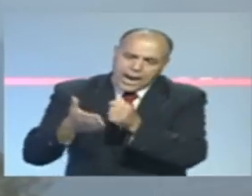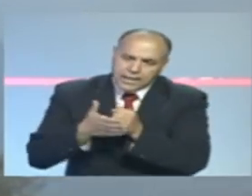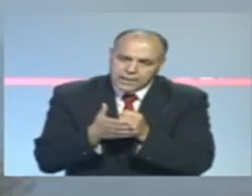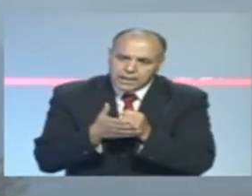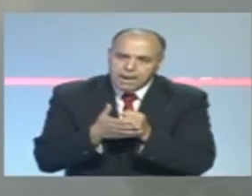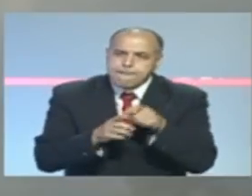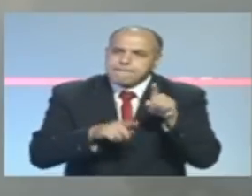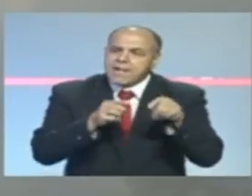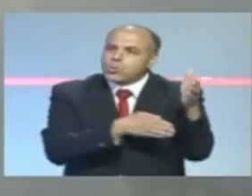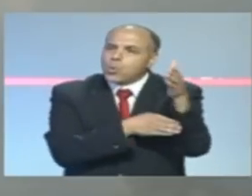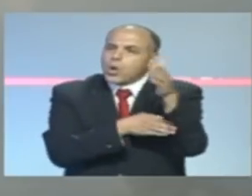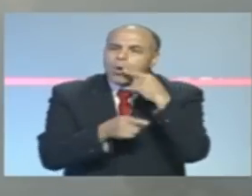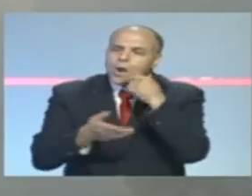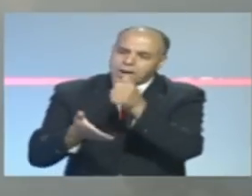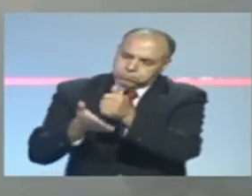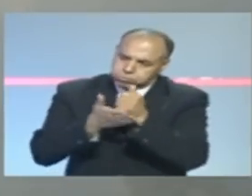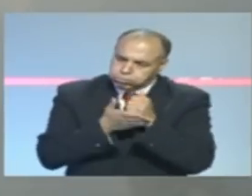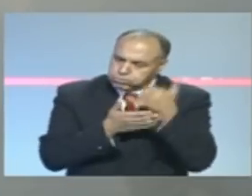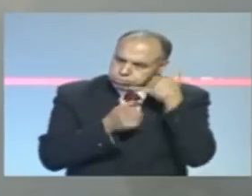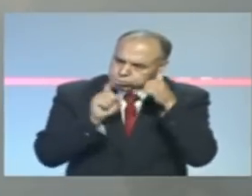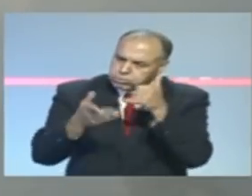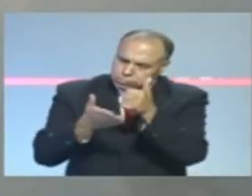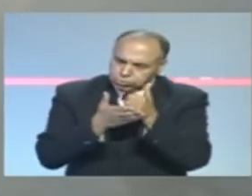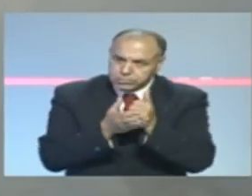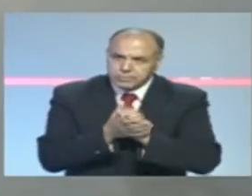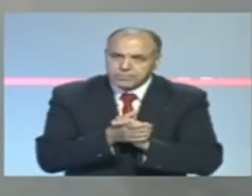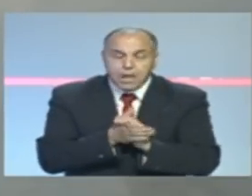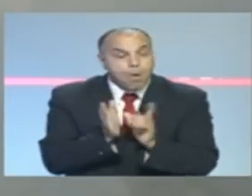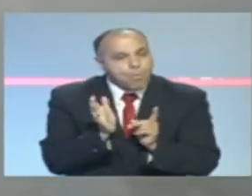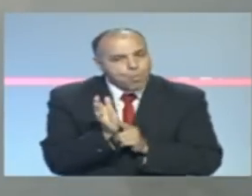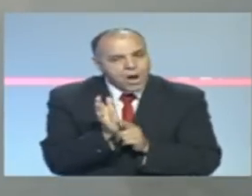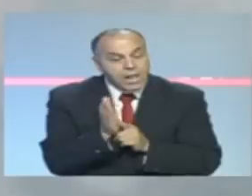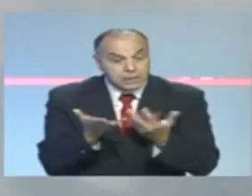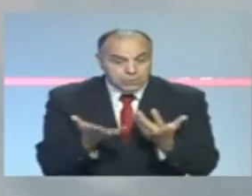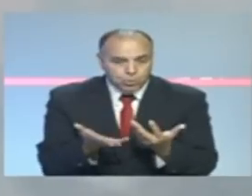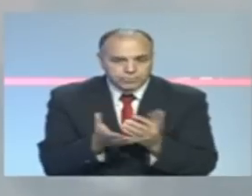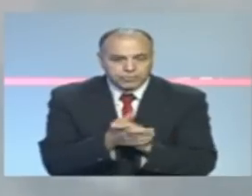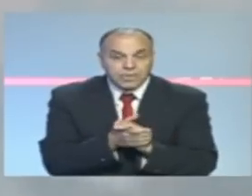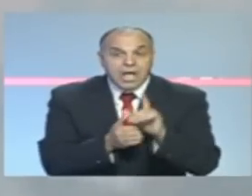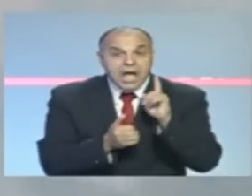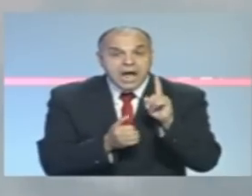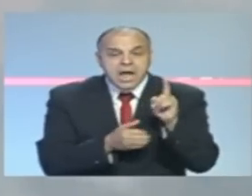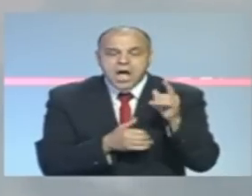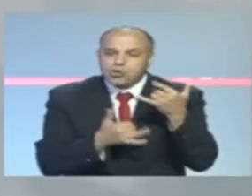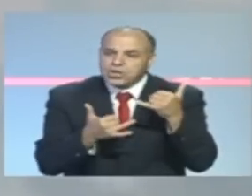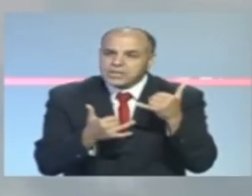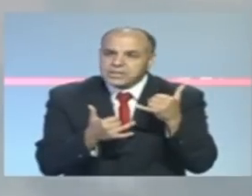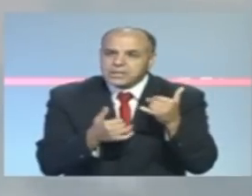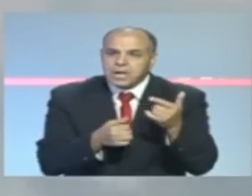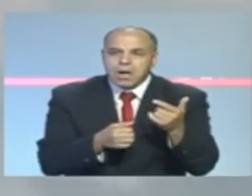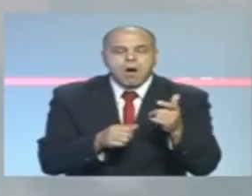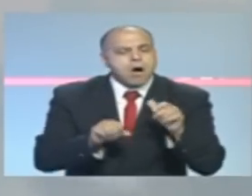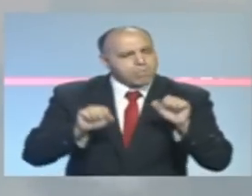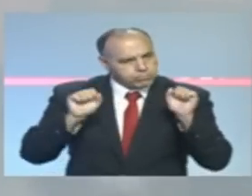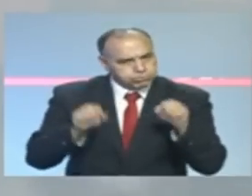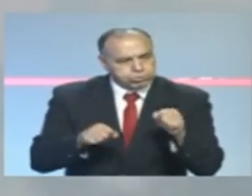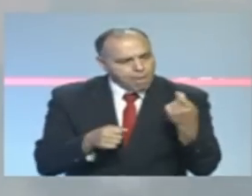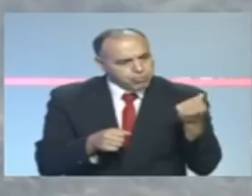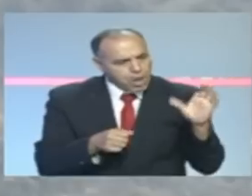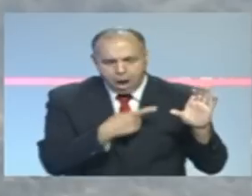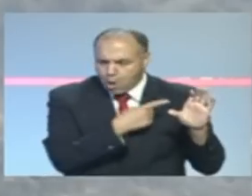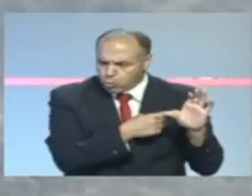بعض الدول التي تم الاتصال بها مؤكدا في الان تاتي ان البلاد تملك من الامكانيات الماديه